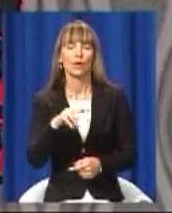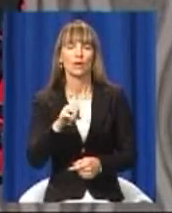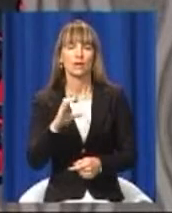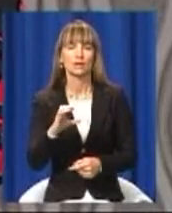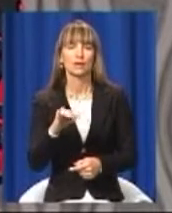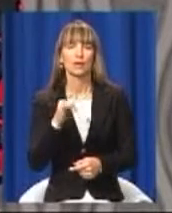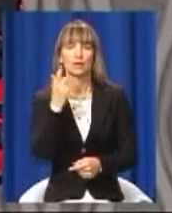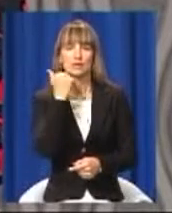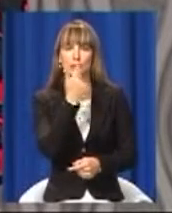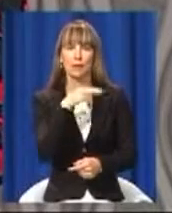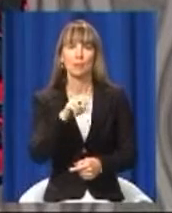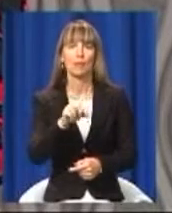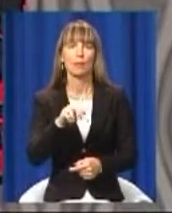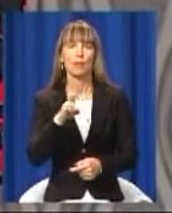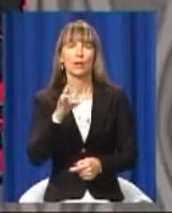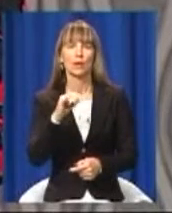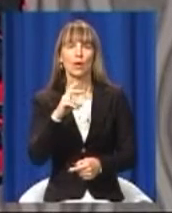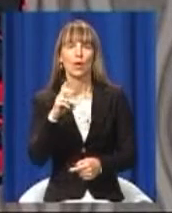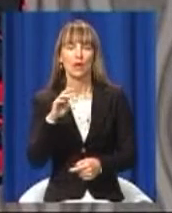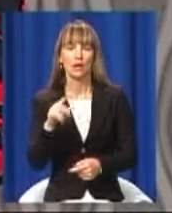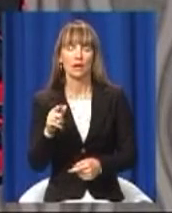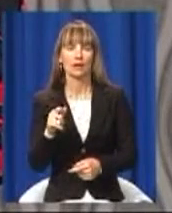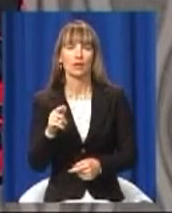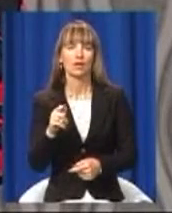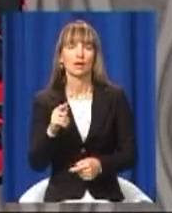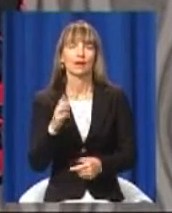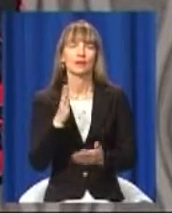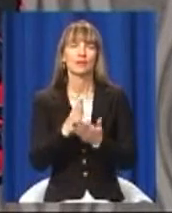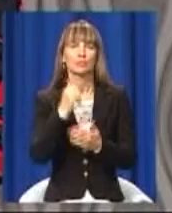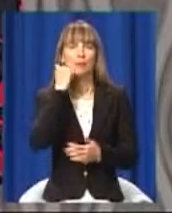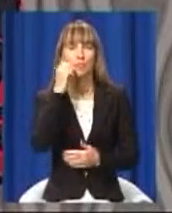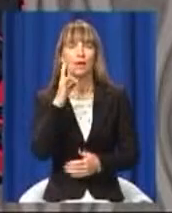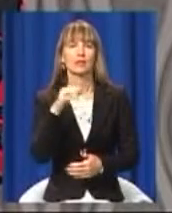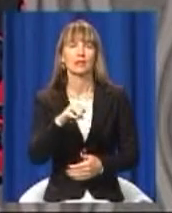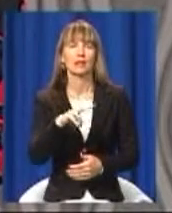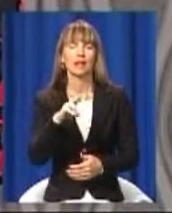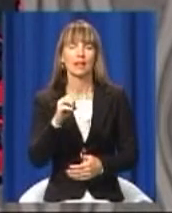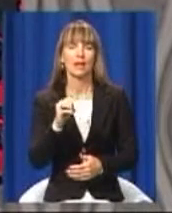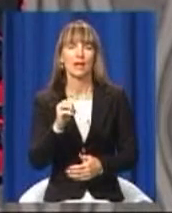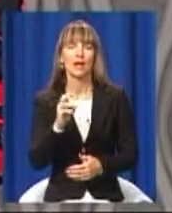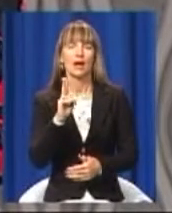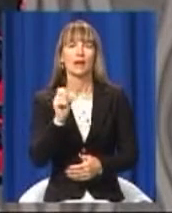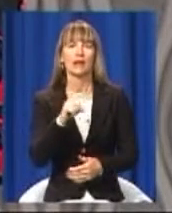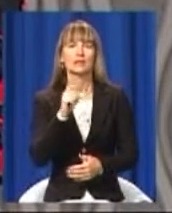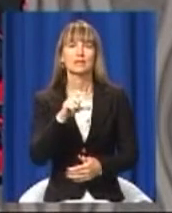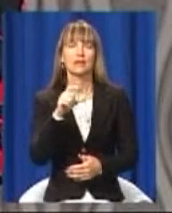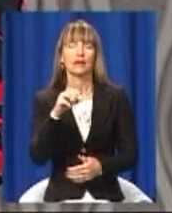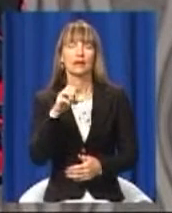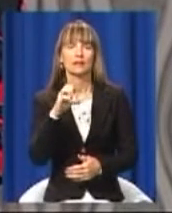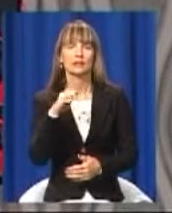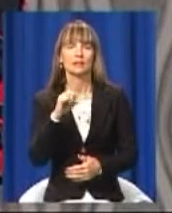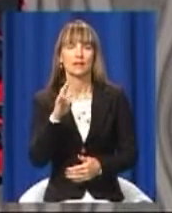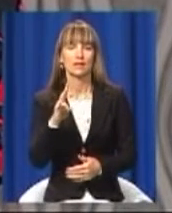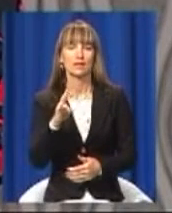Папа Ноель, тобто така цікава, так, поєднання – Баба Натале, Папа Ноель. В Казахстані Діда Мороза називають Аяс